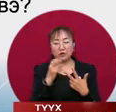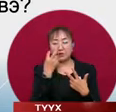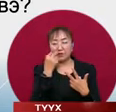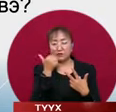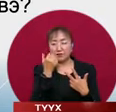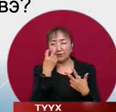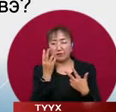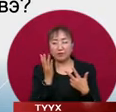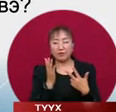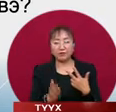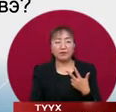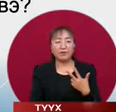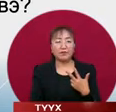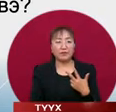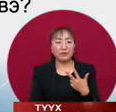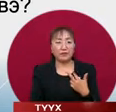агаад хариулаарай.